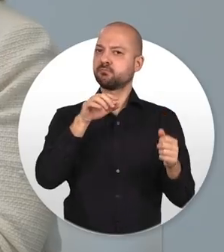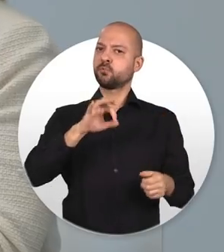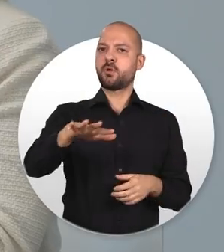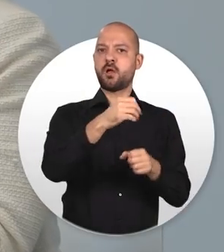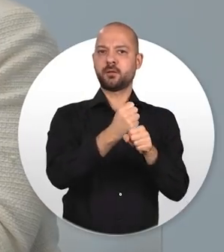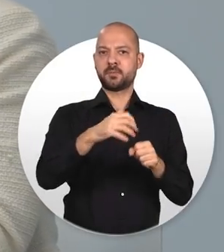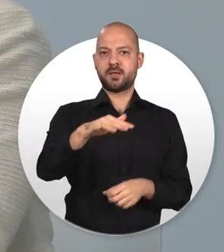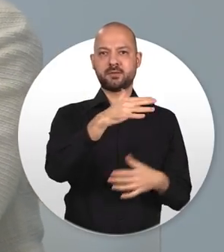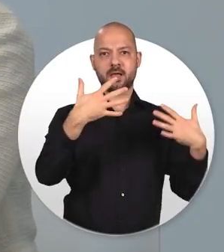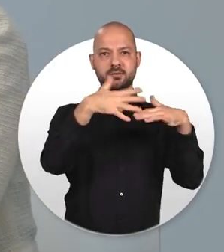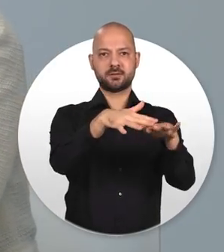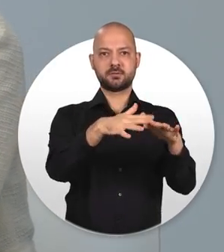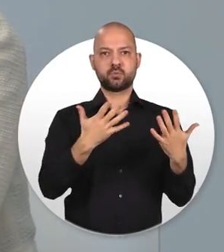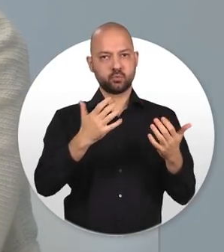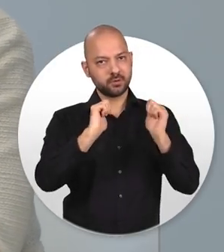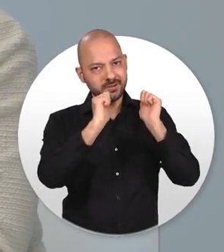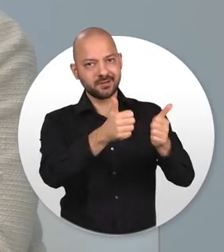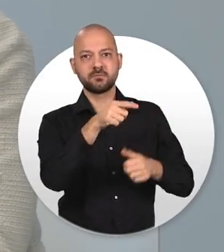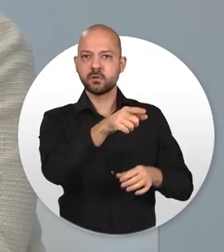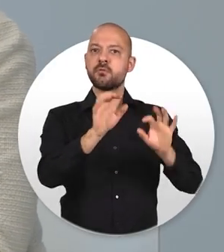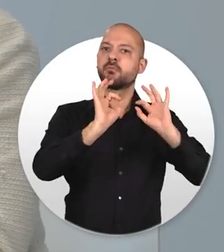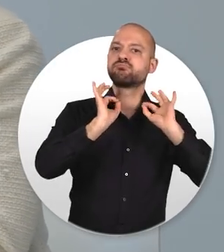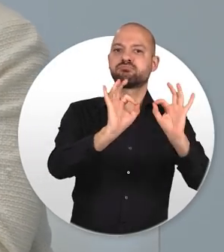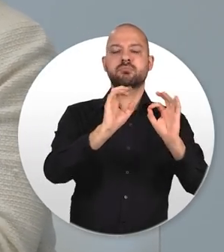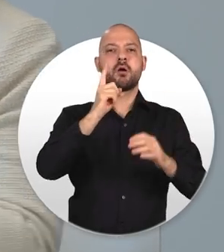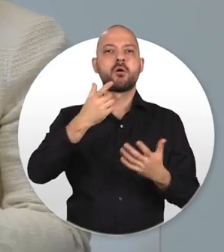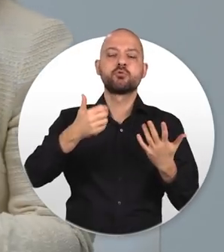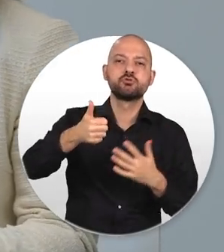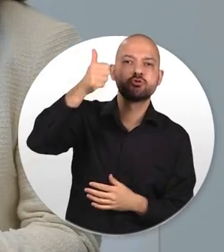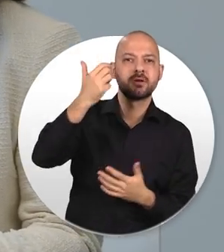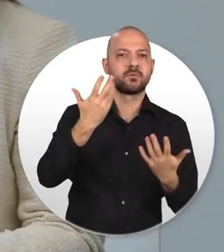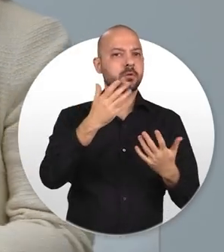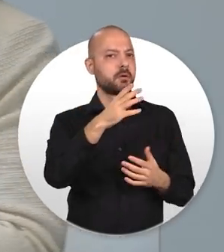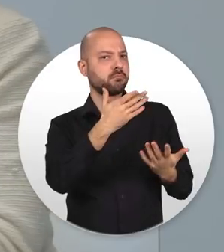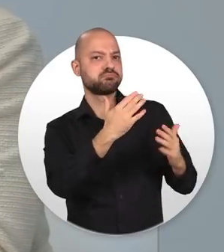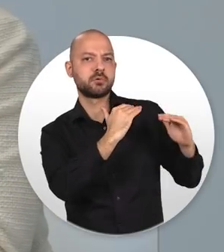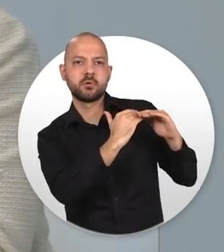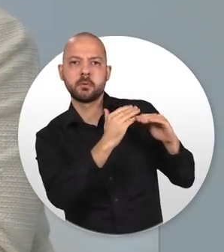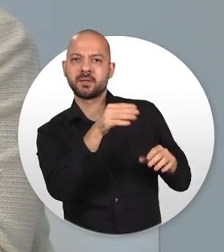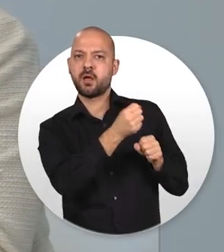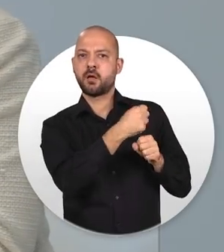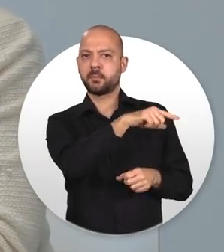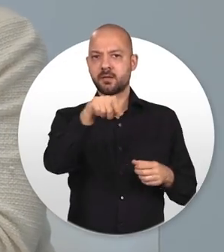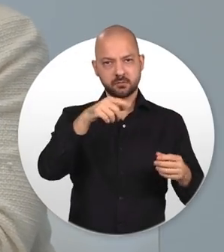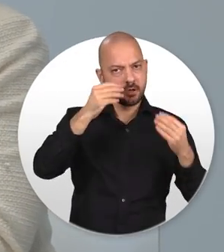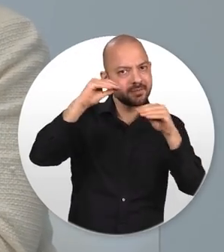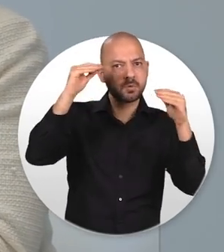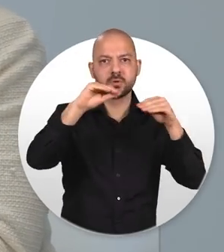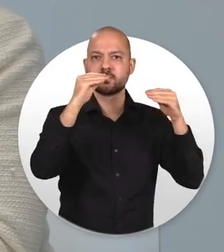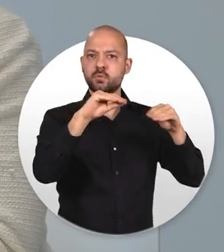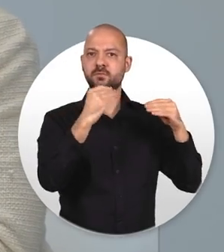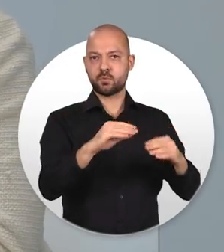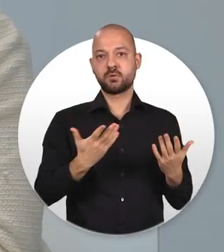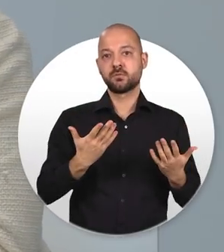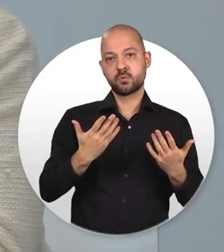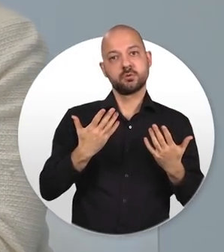auf den Arbeitsmarkt kommen, dadurch, dass auch der Patron, respektive der Arbeitskollege, noch informieren, wer ob sie durchkommt, wenn eine behinderte Person an den Betrieb kommt. Dann haben wir das